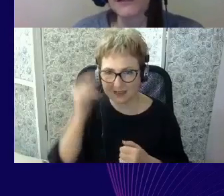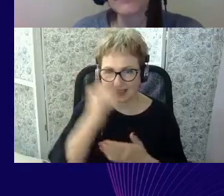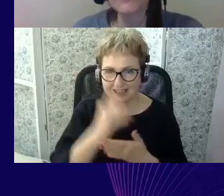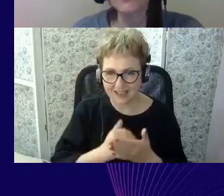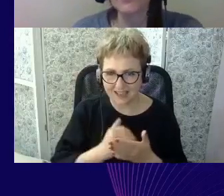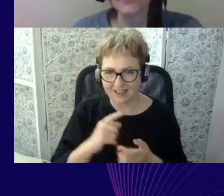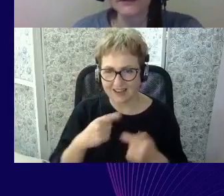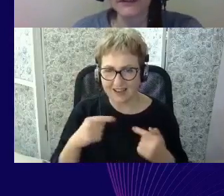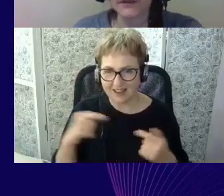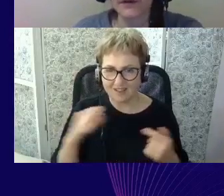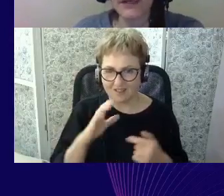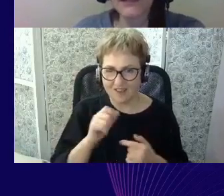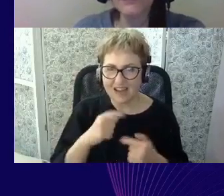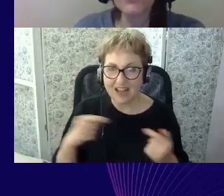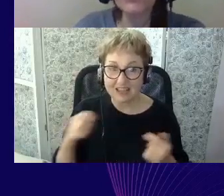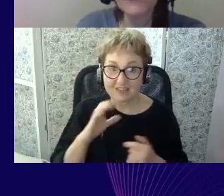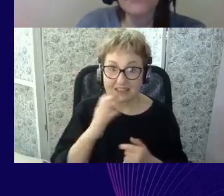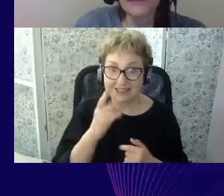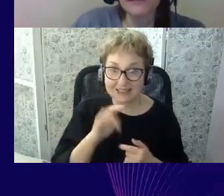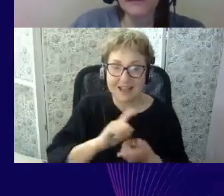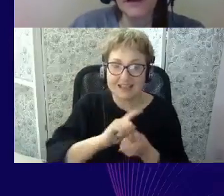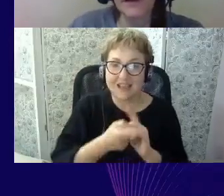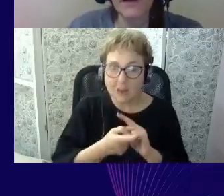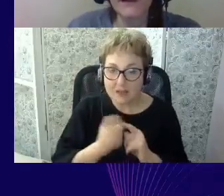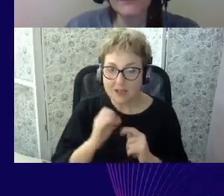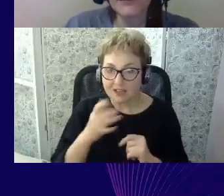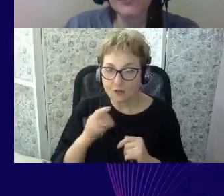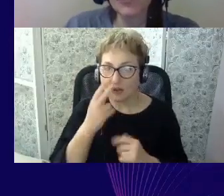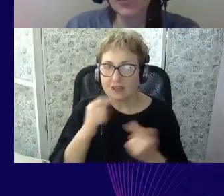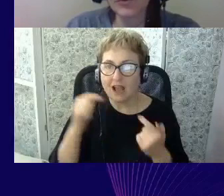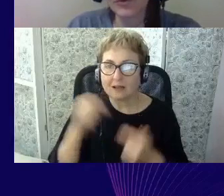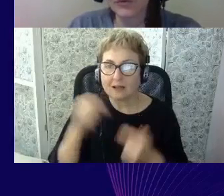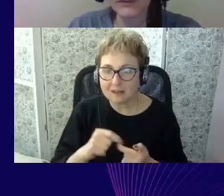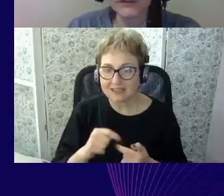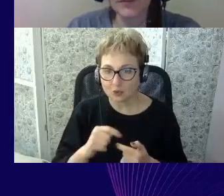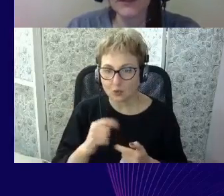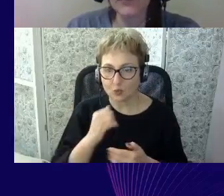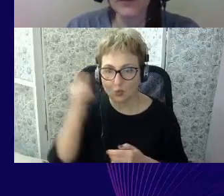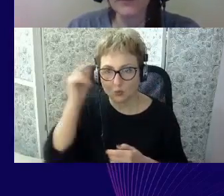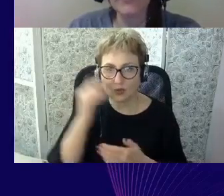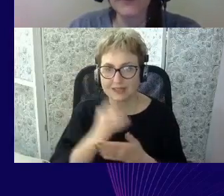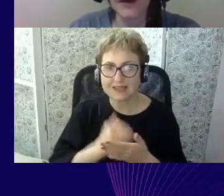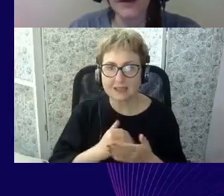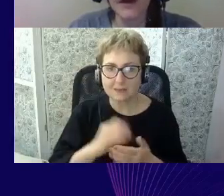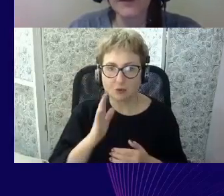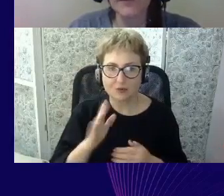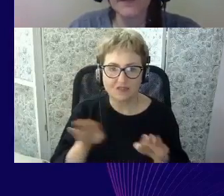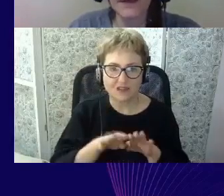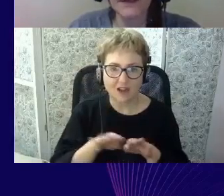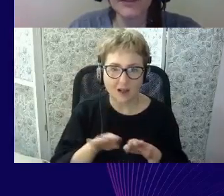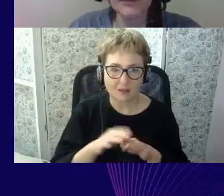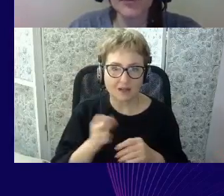дисциплин вариативного цикла и ее замена на адаптационную дисциплину в